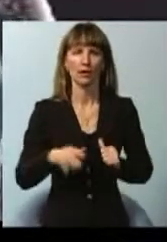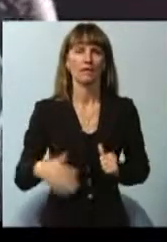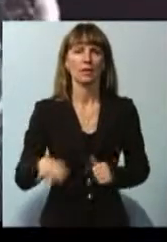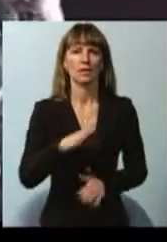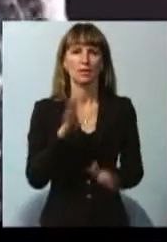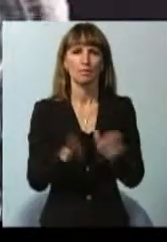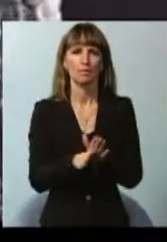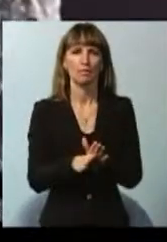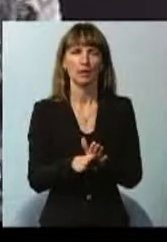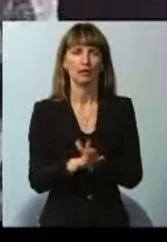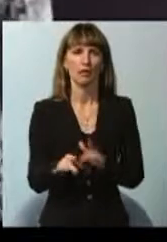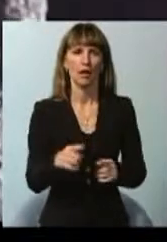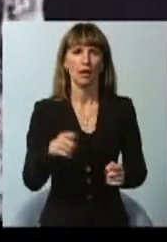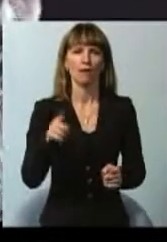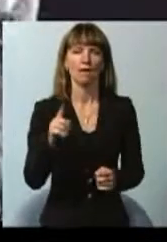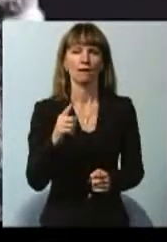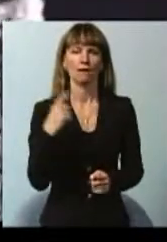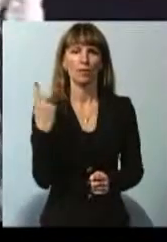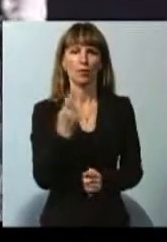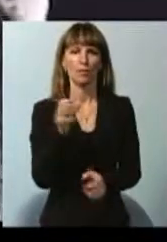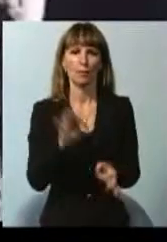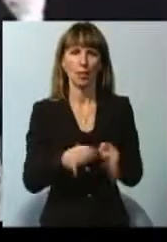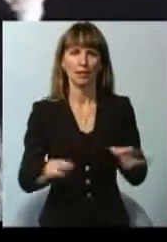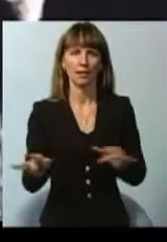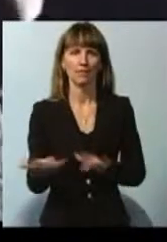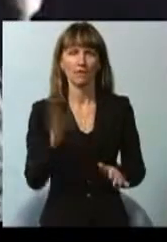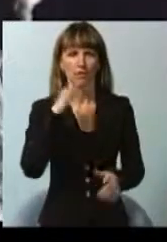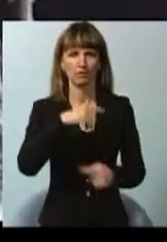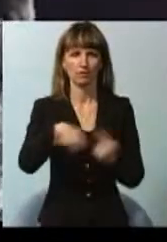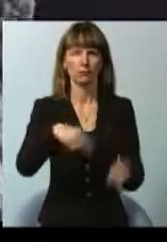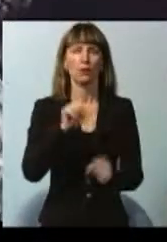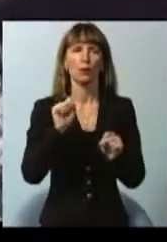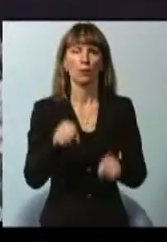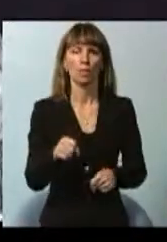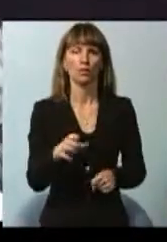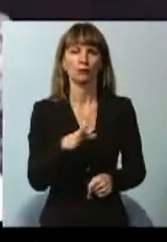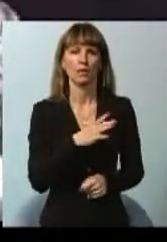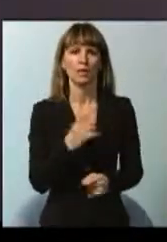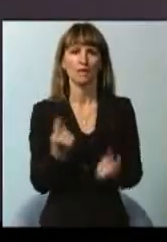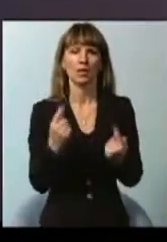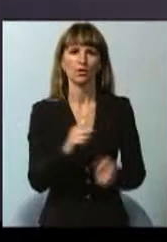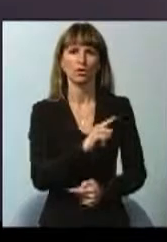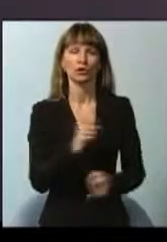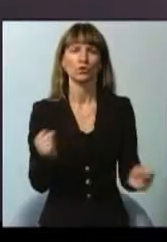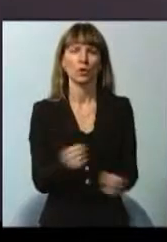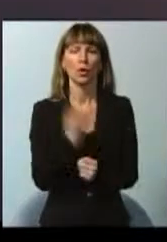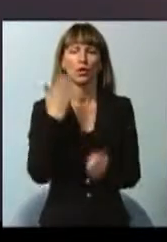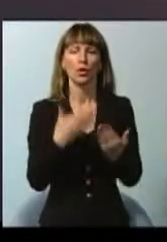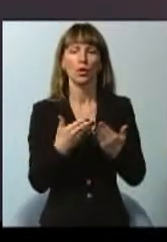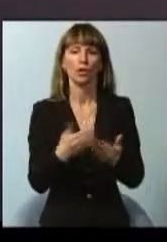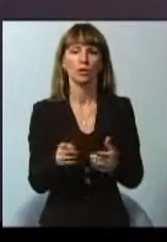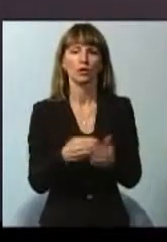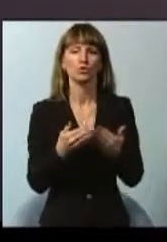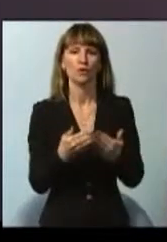під дією навколишніх процесів рухаються. Вода під час водоверті може досягати великої швидкості. Коли корабель чи